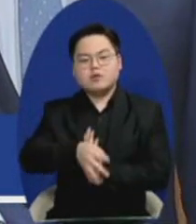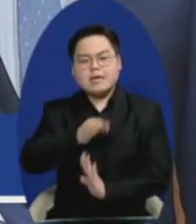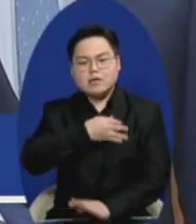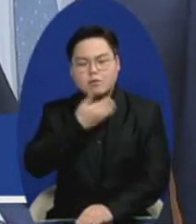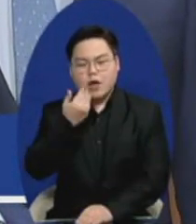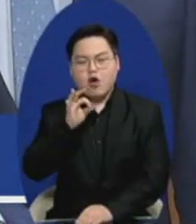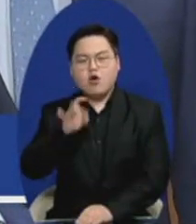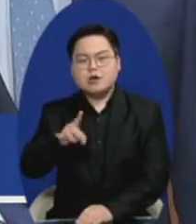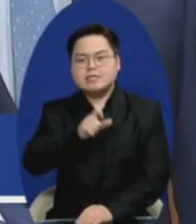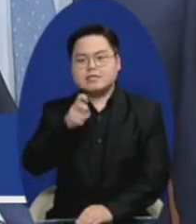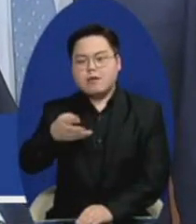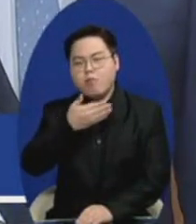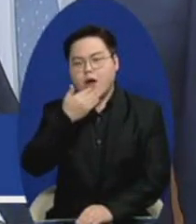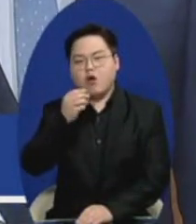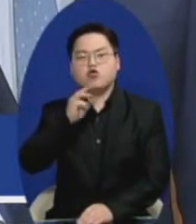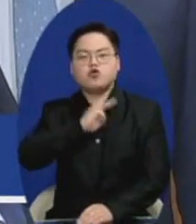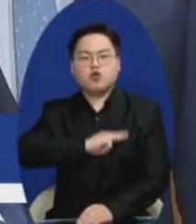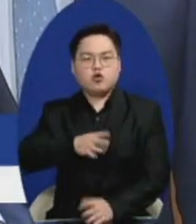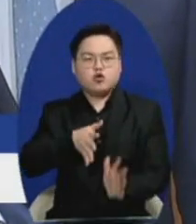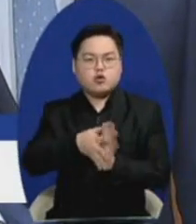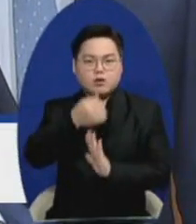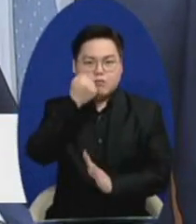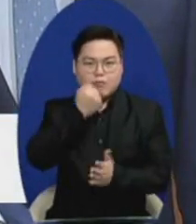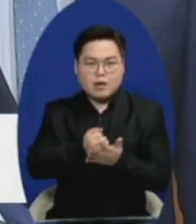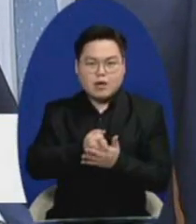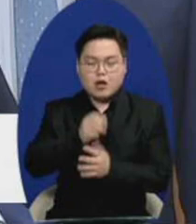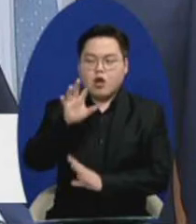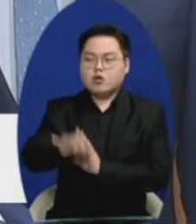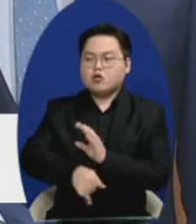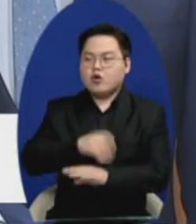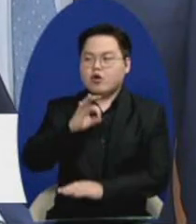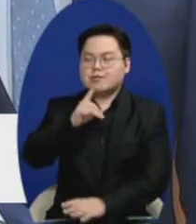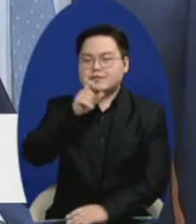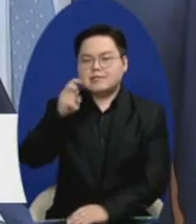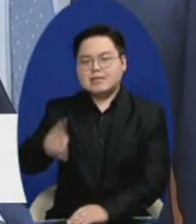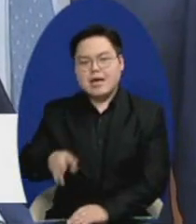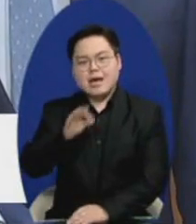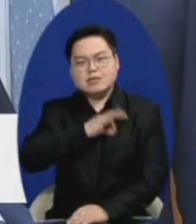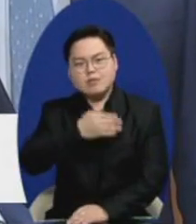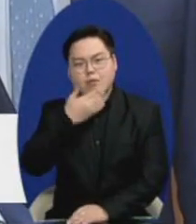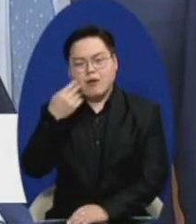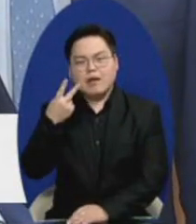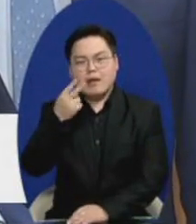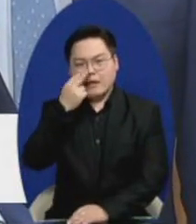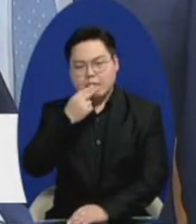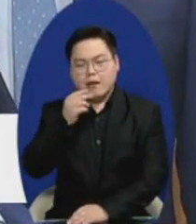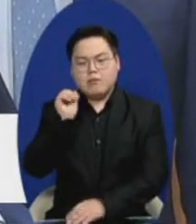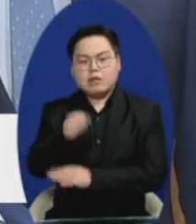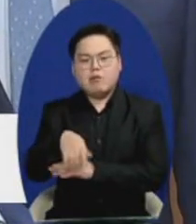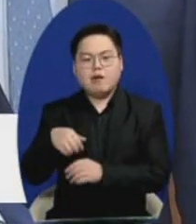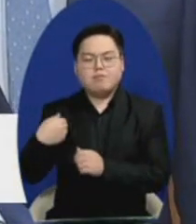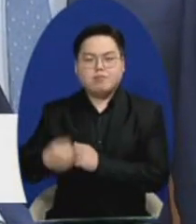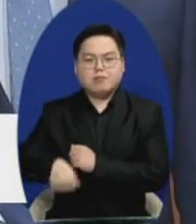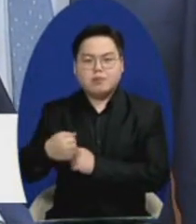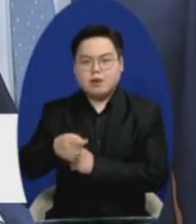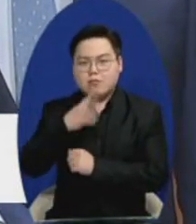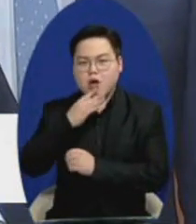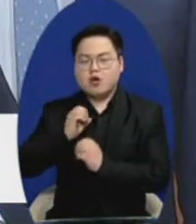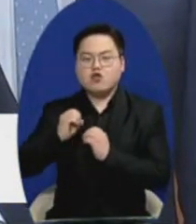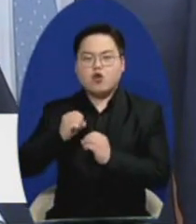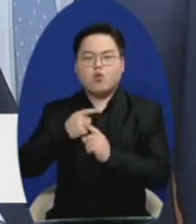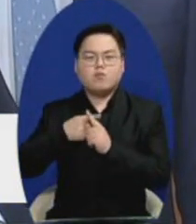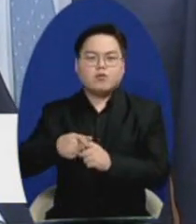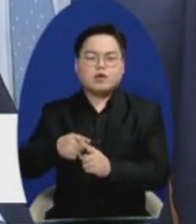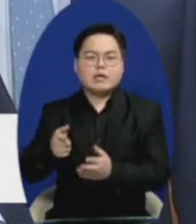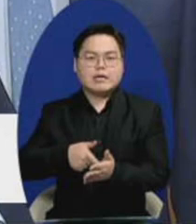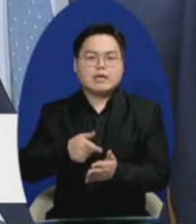үр зээлгүй төсөв баталдаг болгох, гадаад үр зээлтэй холбоотой гэдэг юм уу, үр ашиггүй одоо зардлын асуудлууд дээр бол нэг талаа цэг тавихын цаг